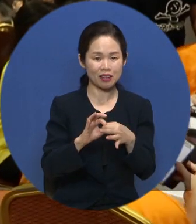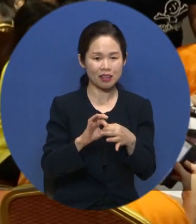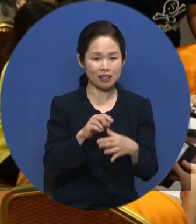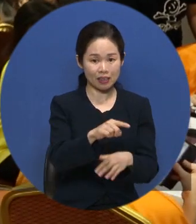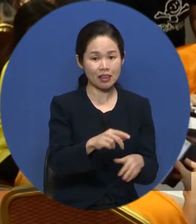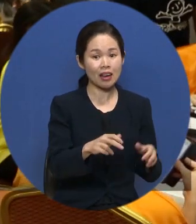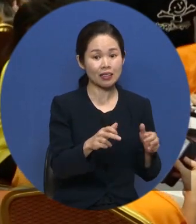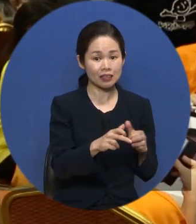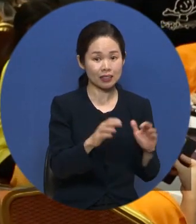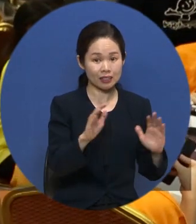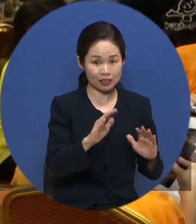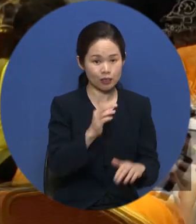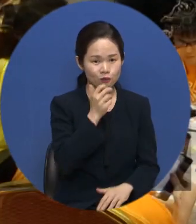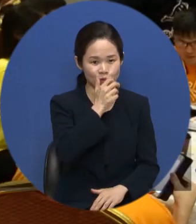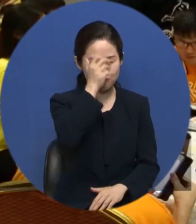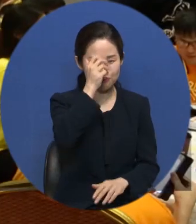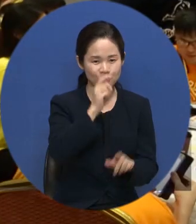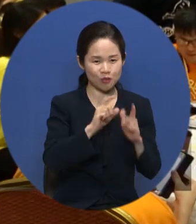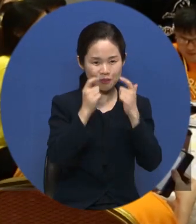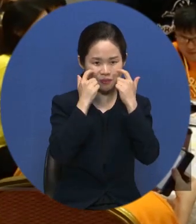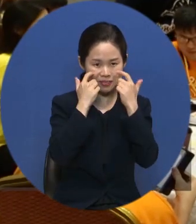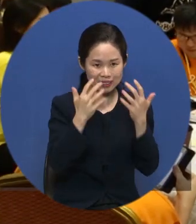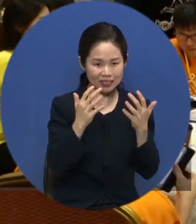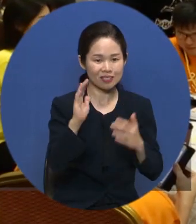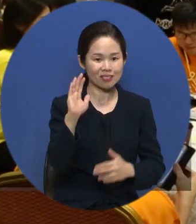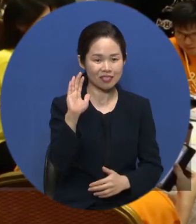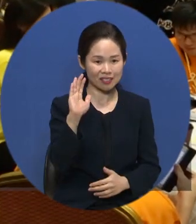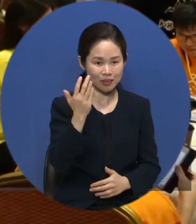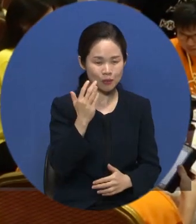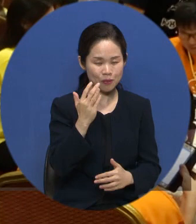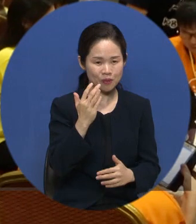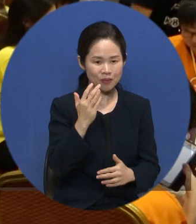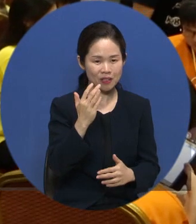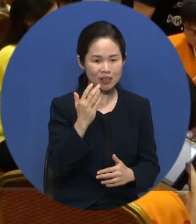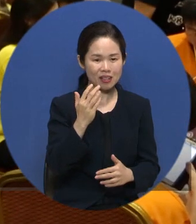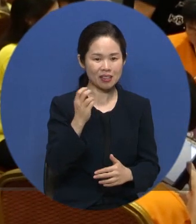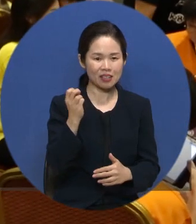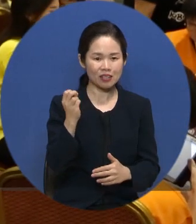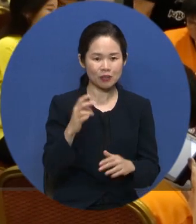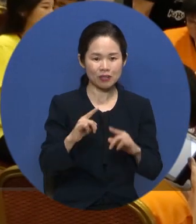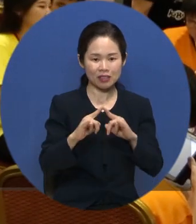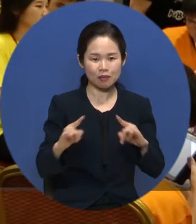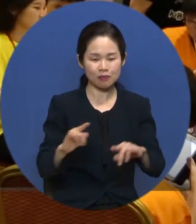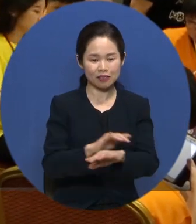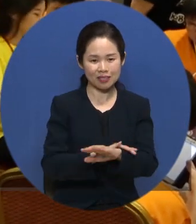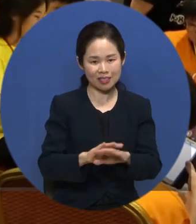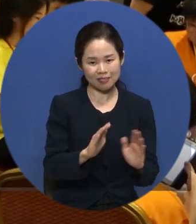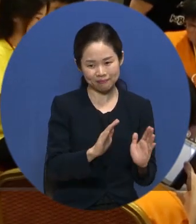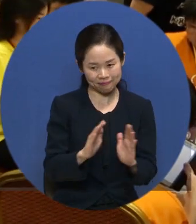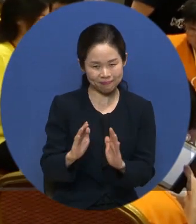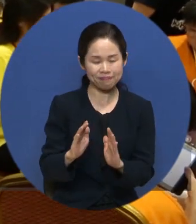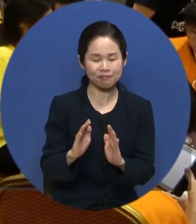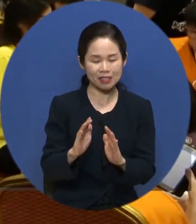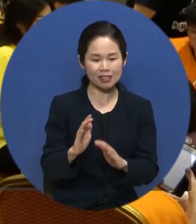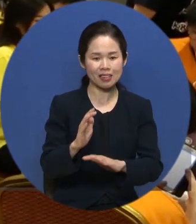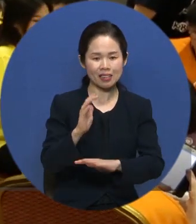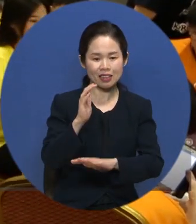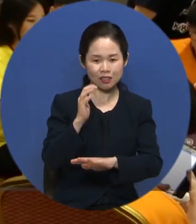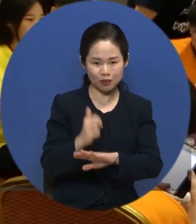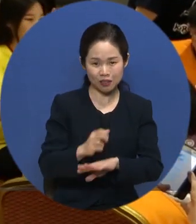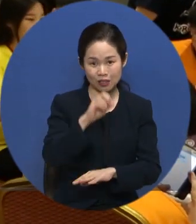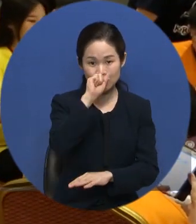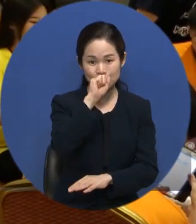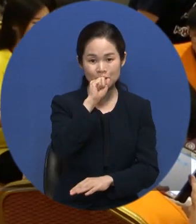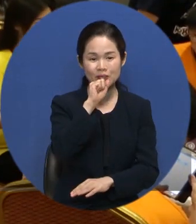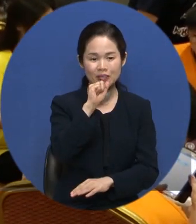더 확실해지고 같이 열심히 캠프 마무리해서 좋은 결과 있었으면 좋겠고